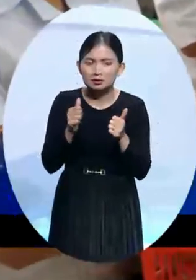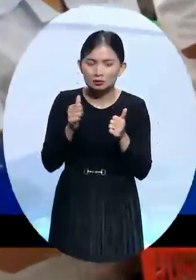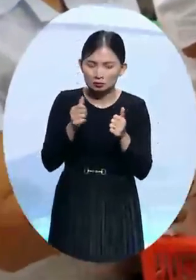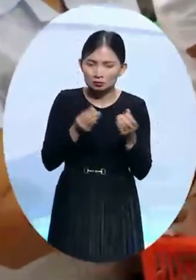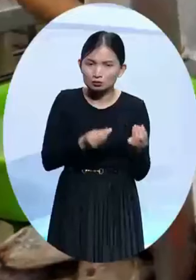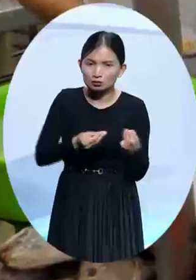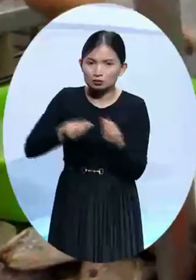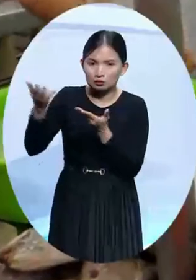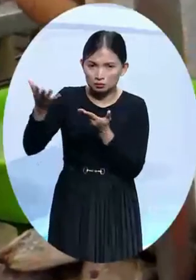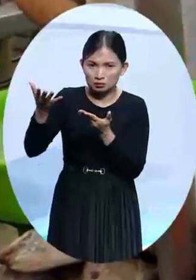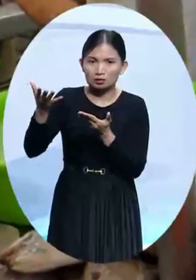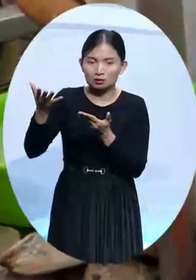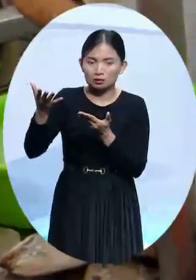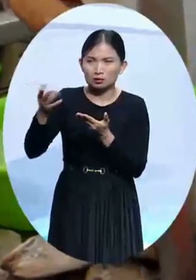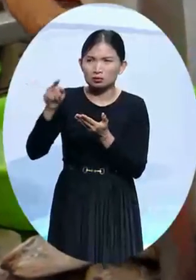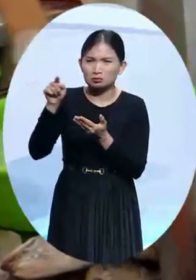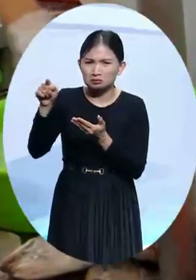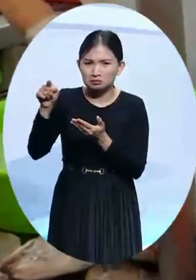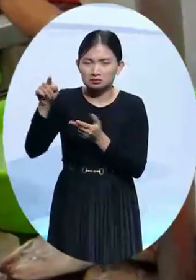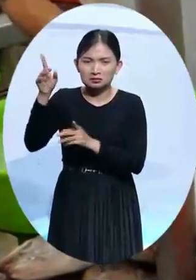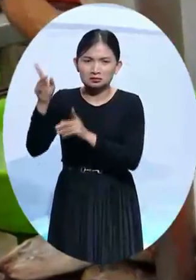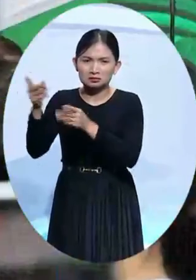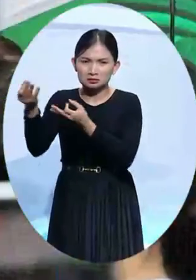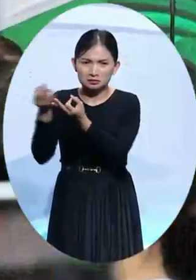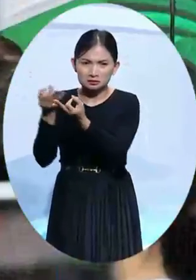giá trị hàng xuất khẩu một cách bền vững.